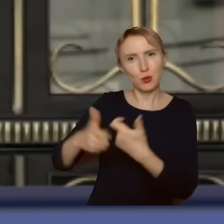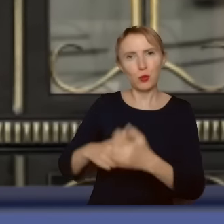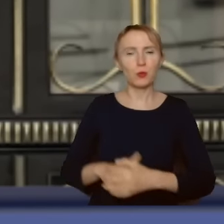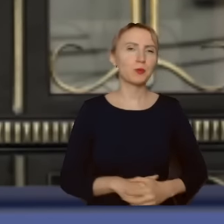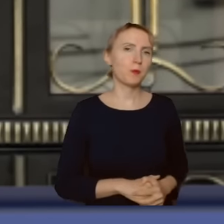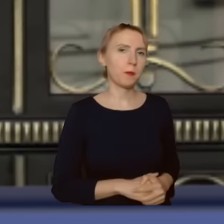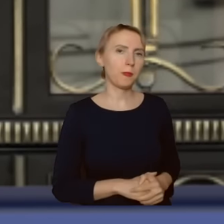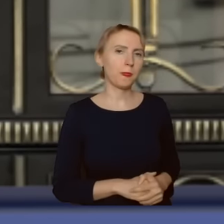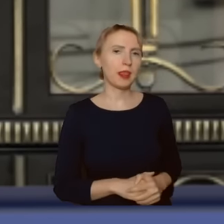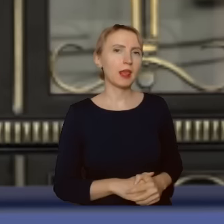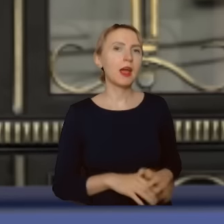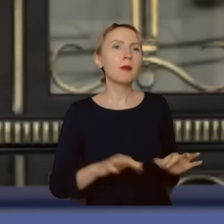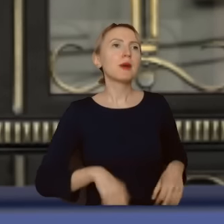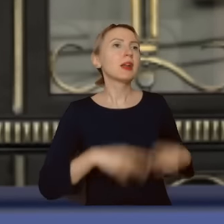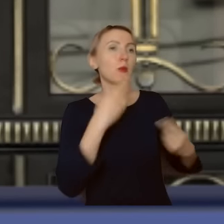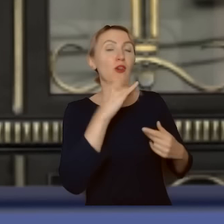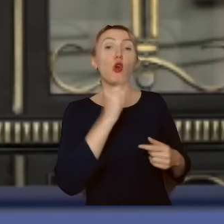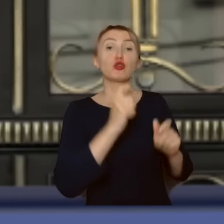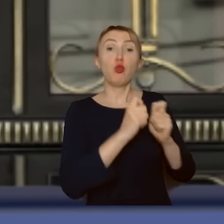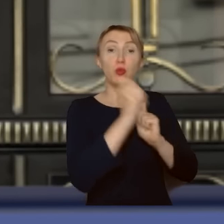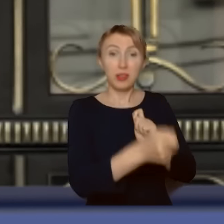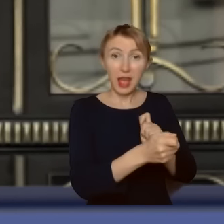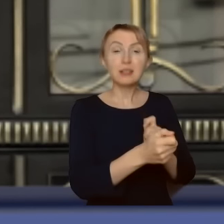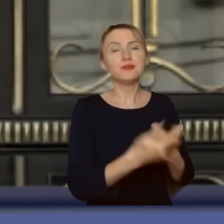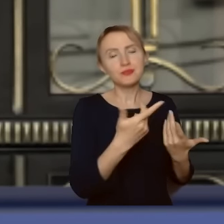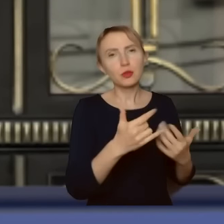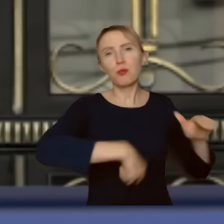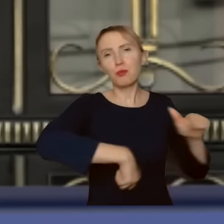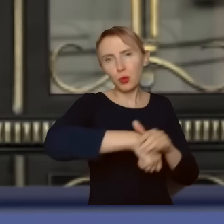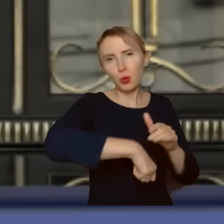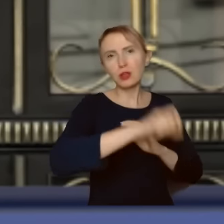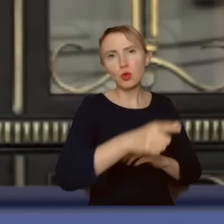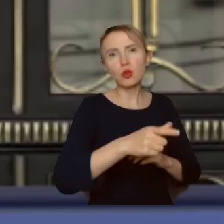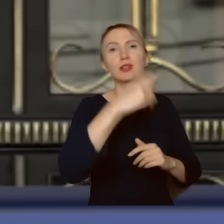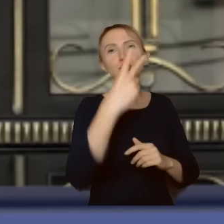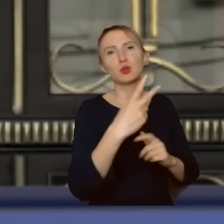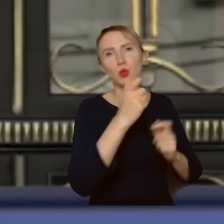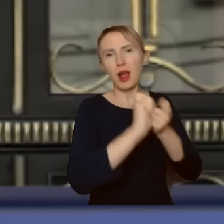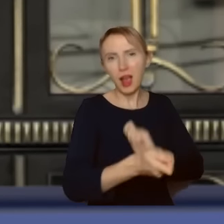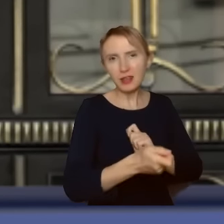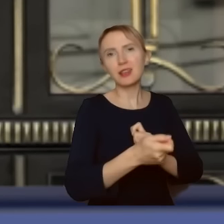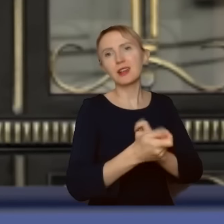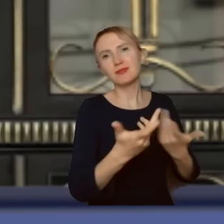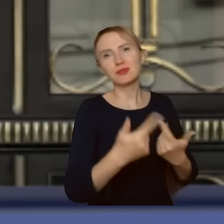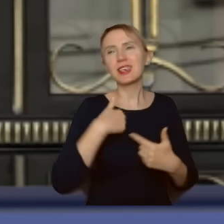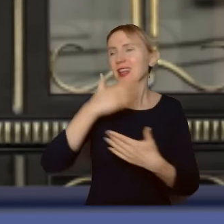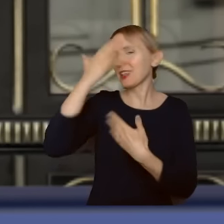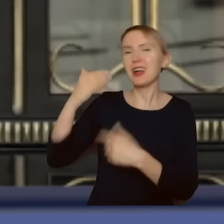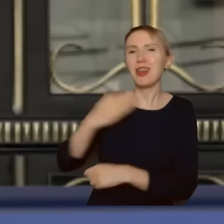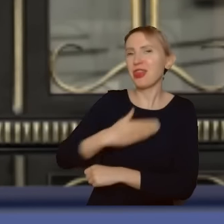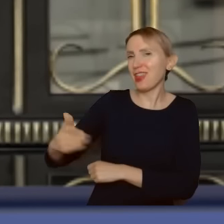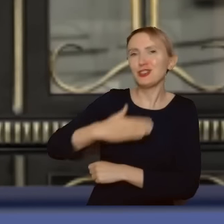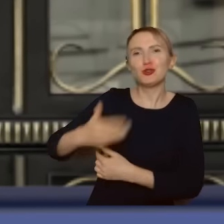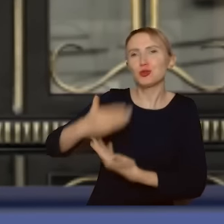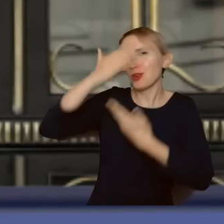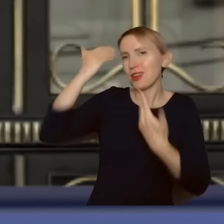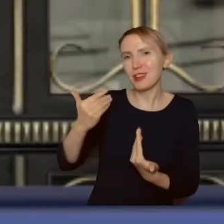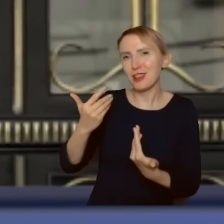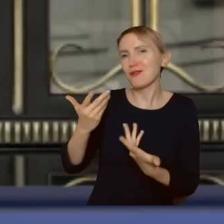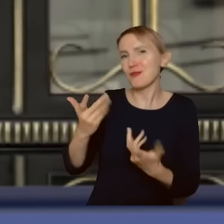Panie redaktorze, pan mówi o żółtej kartce, to tak jest w piłce nożnej, że jak jest druga kartka, no, to się tenisistą wyjmuje. Ja nie wiem, jak na tę nomenklaturę tenisisty